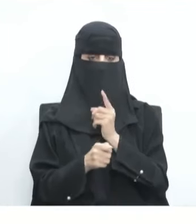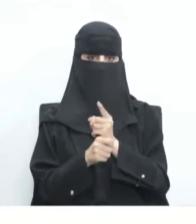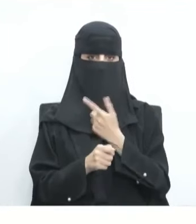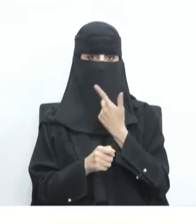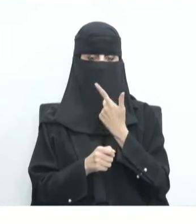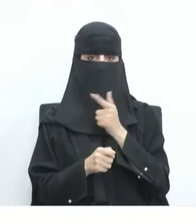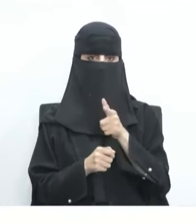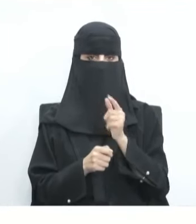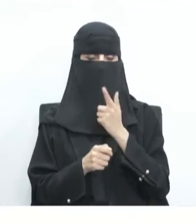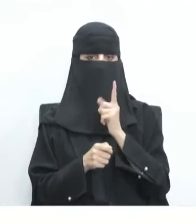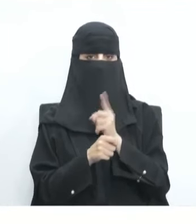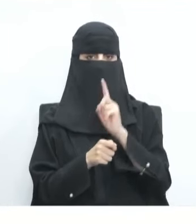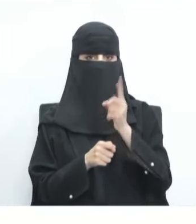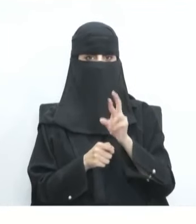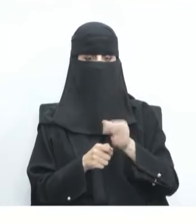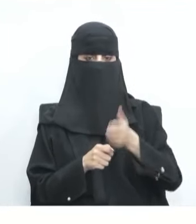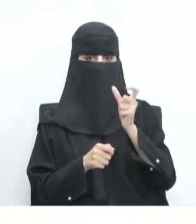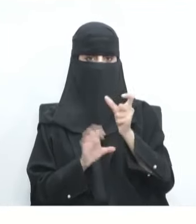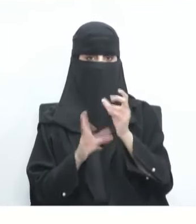ان تكون الافكار